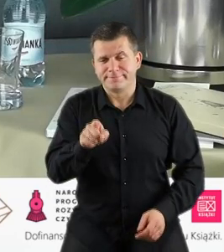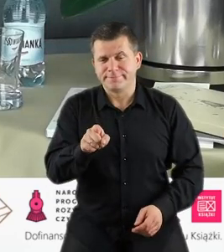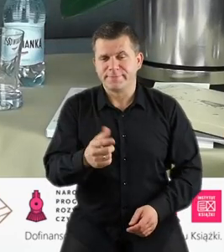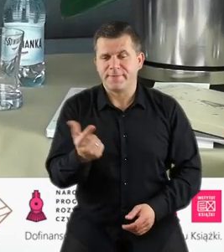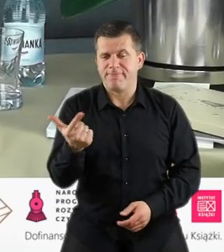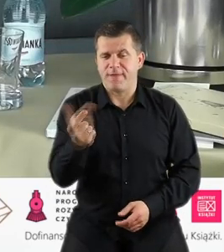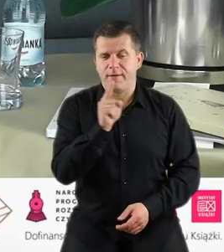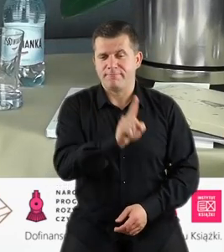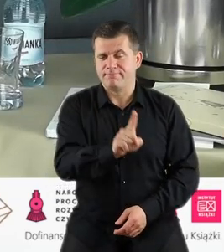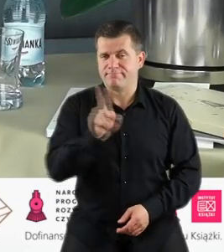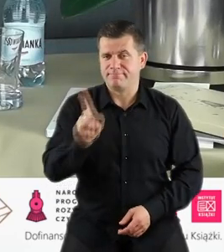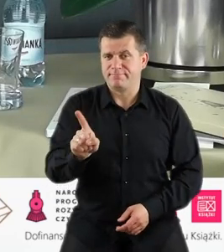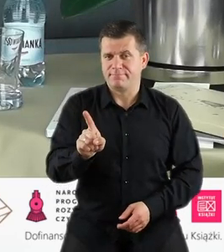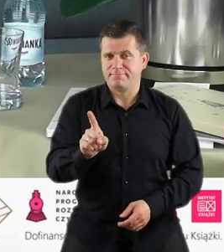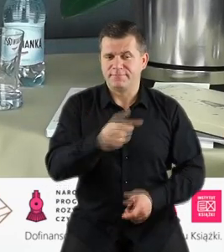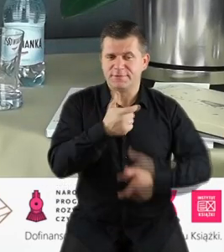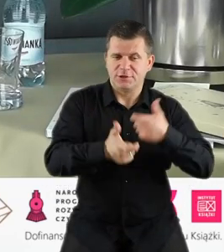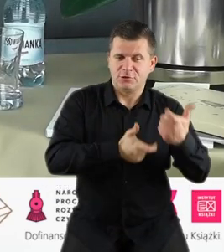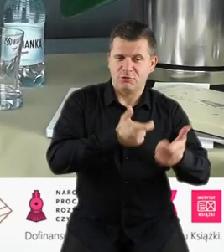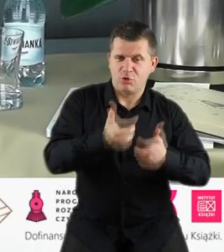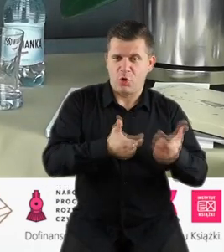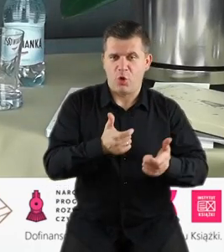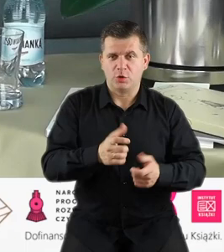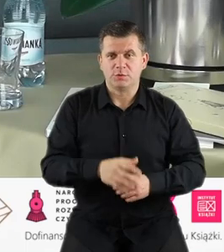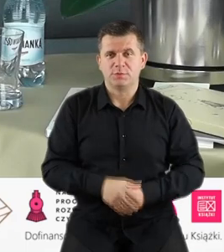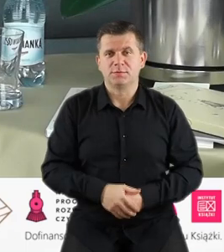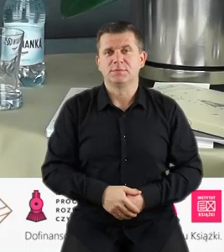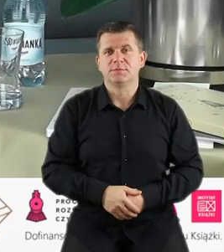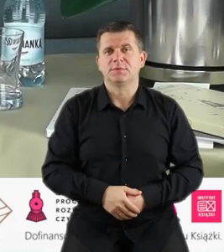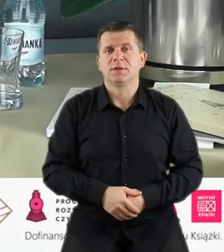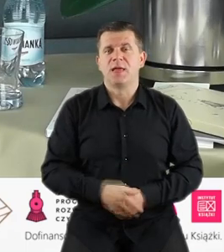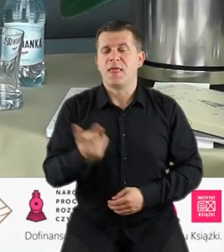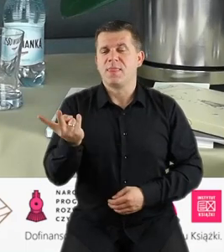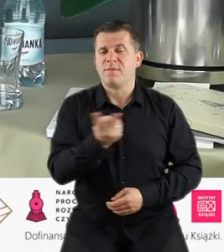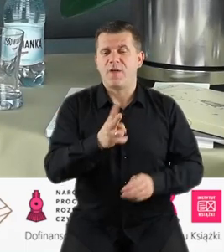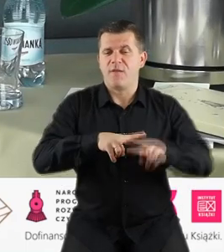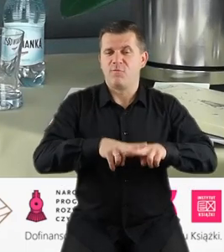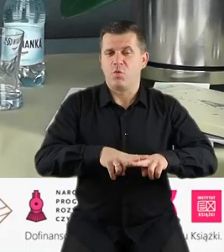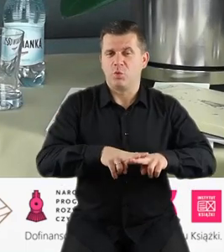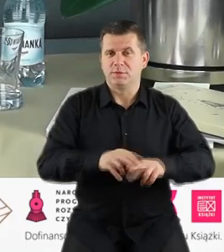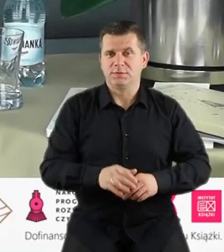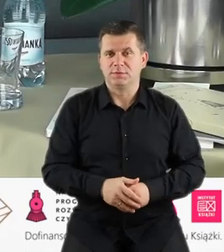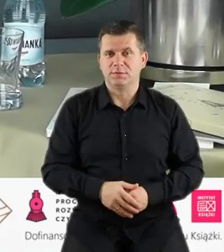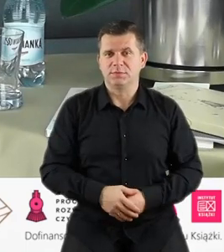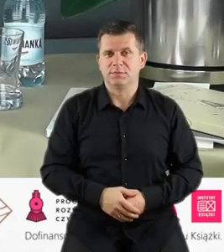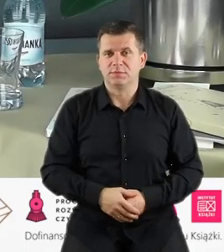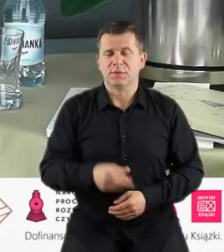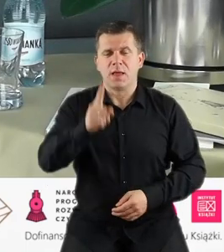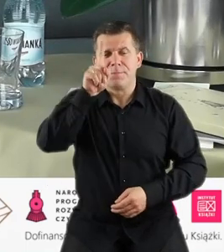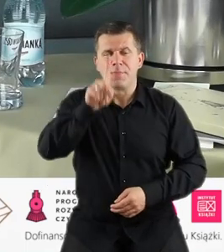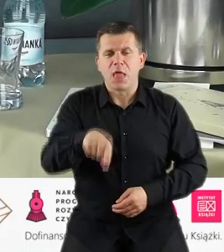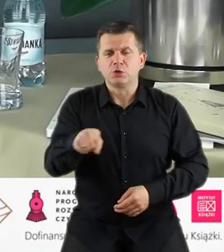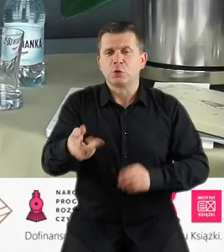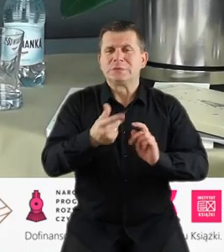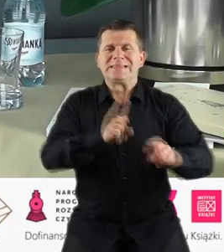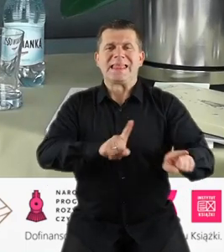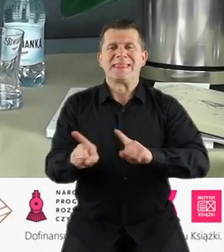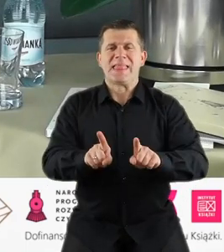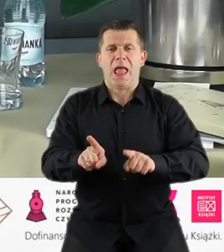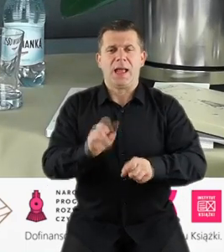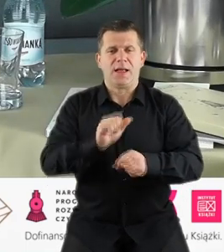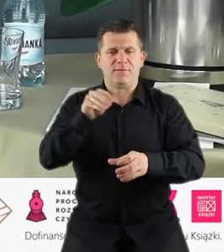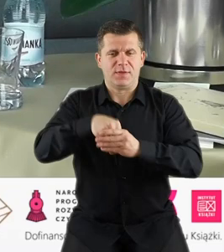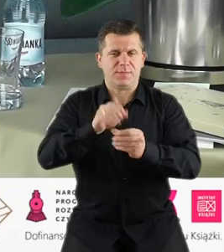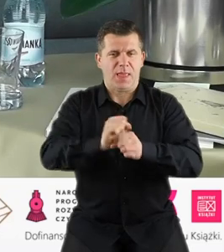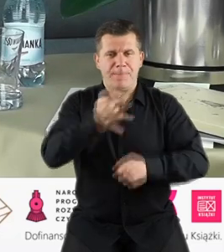zestawienia dwóch czynności czy dwóch funkcji. Właśnie w miesięczniku Znak, bo tam jest takie